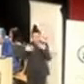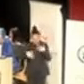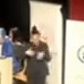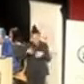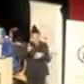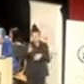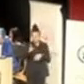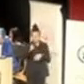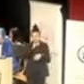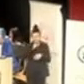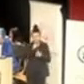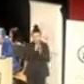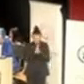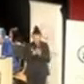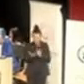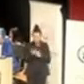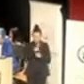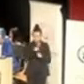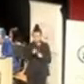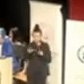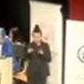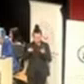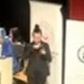gönderim talebi ve kitap ayırtma talebidir.